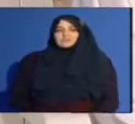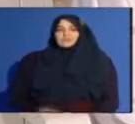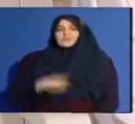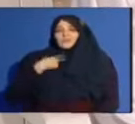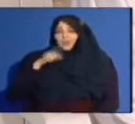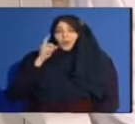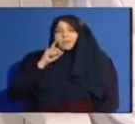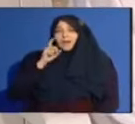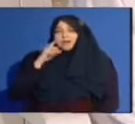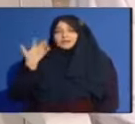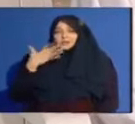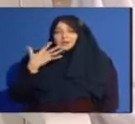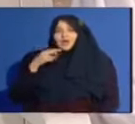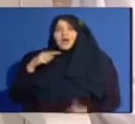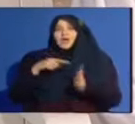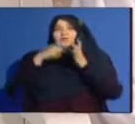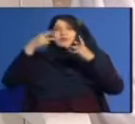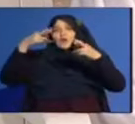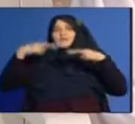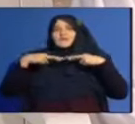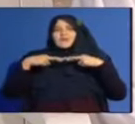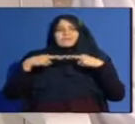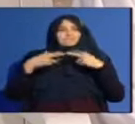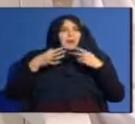حينما يأتي هؤلاء إلى أوطانهم